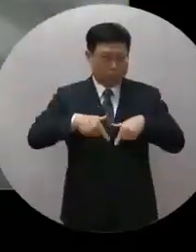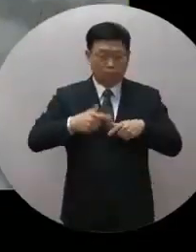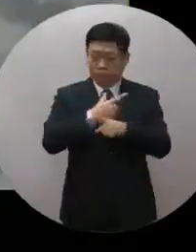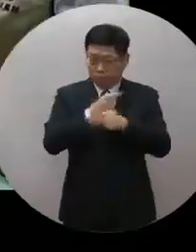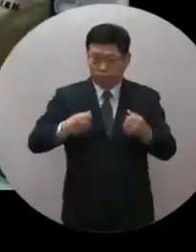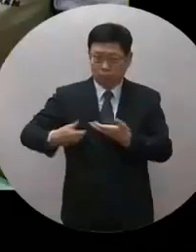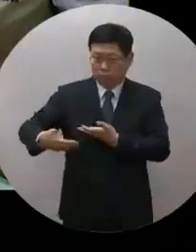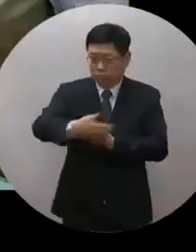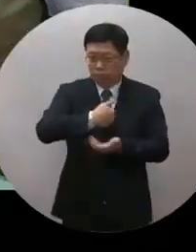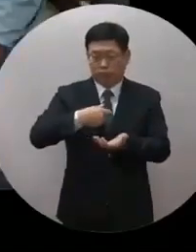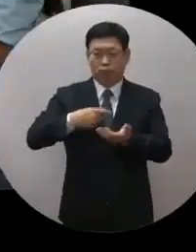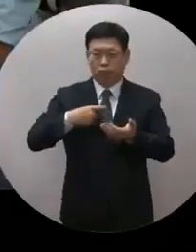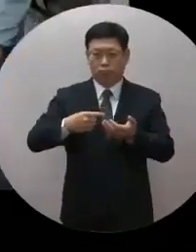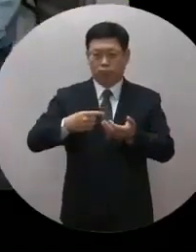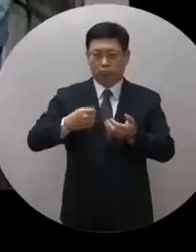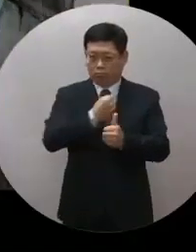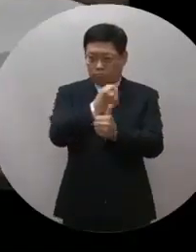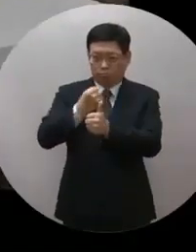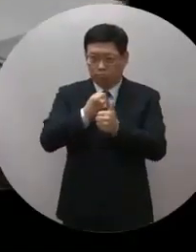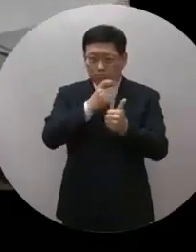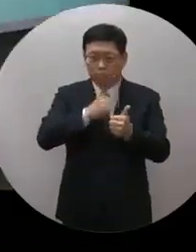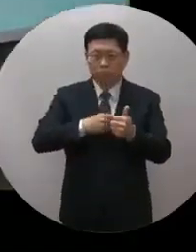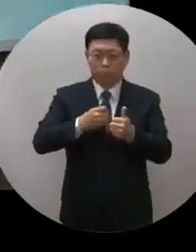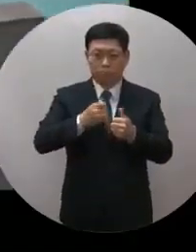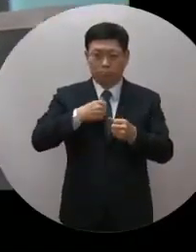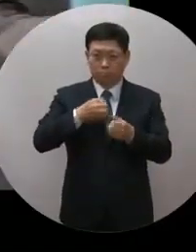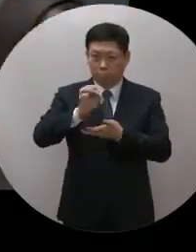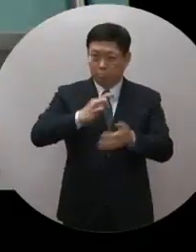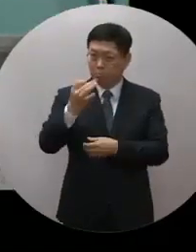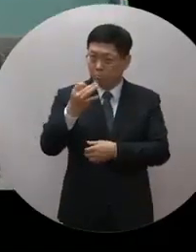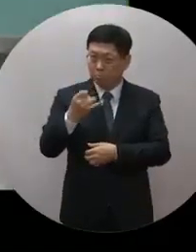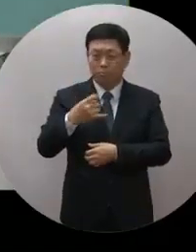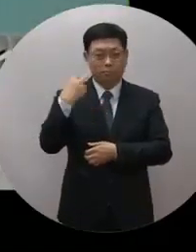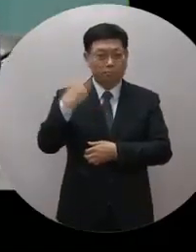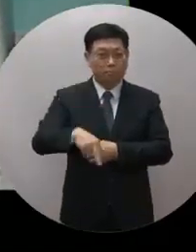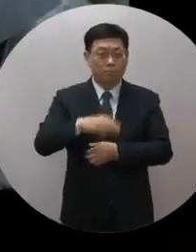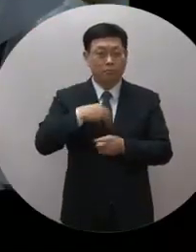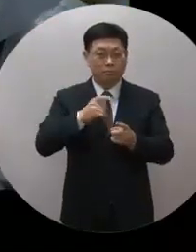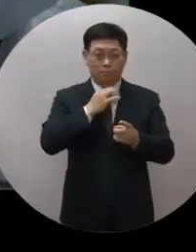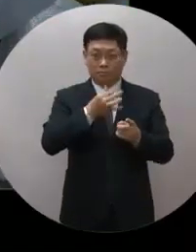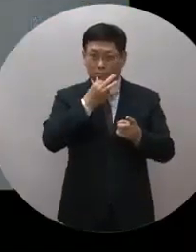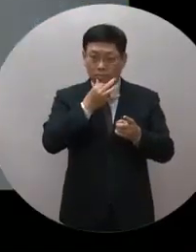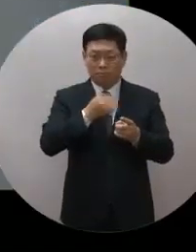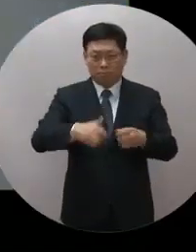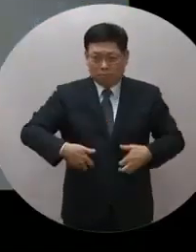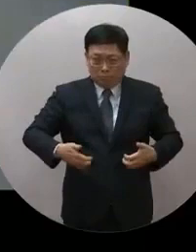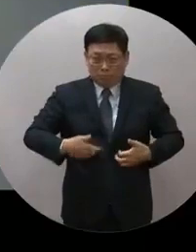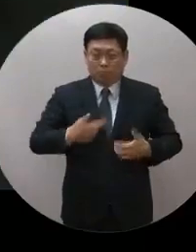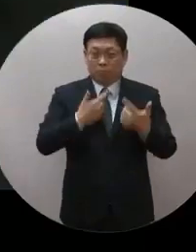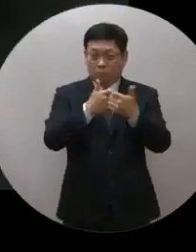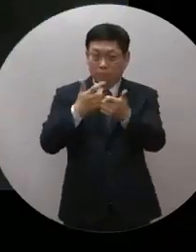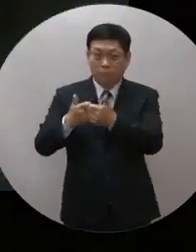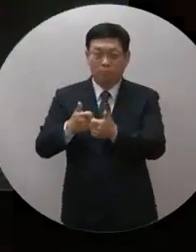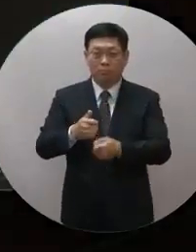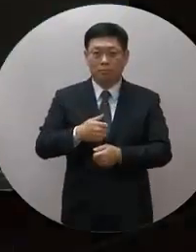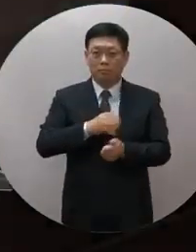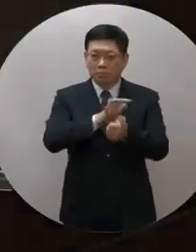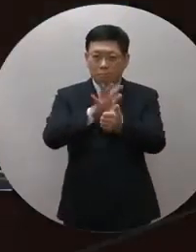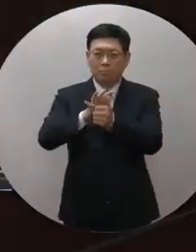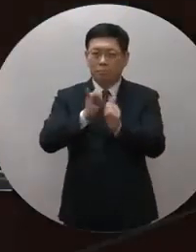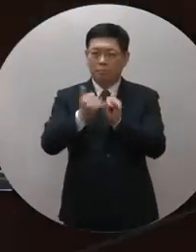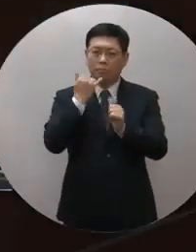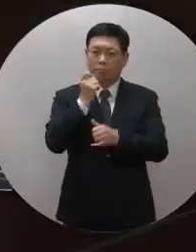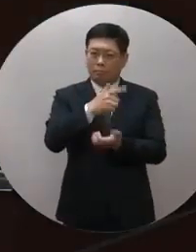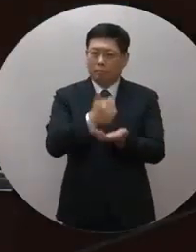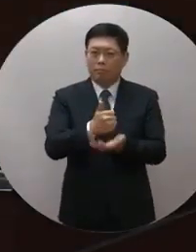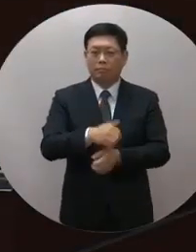统一征用调度，调控价格，并为顾及公平性、急迫性，让国人都买得